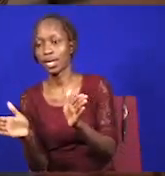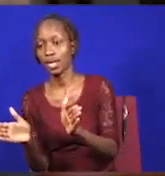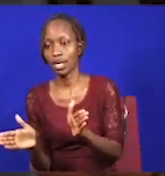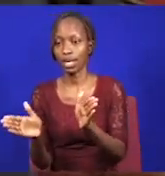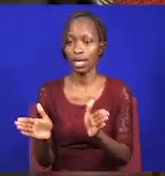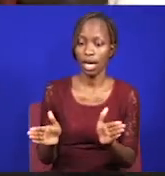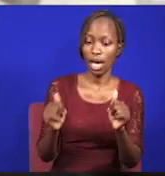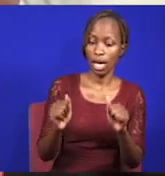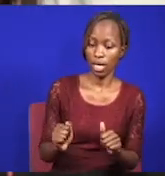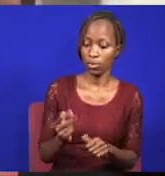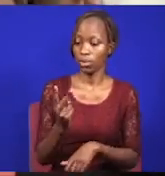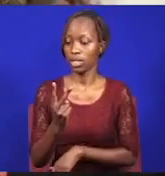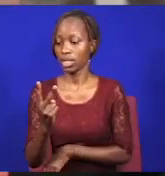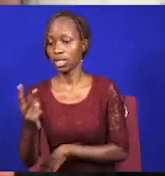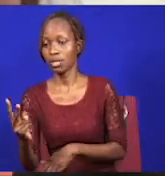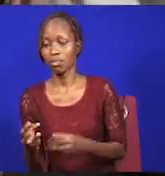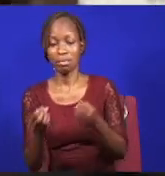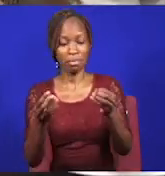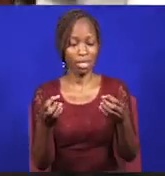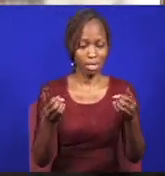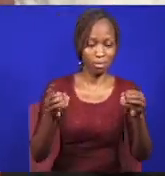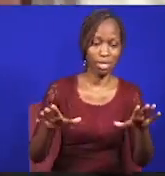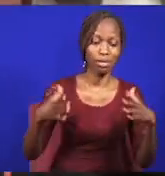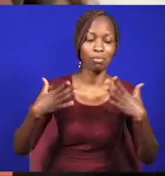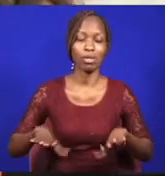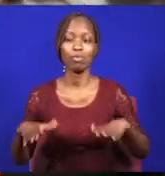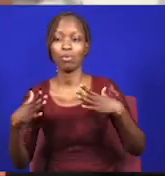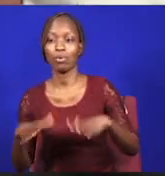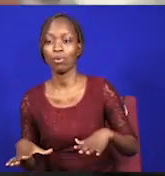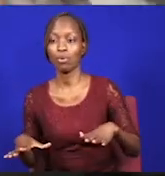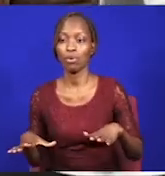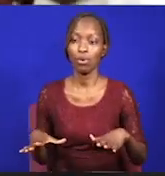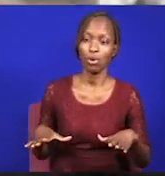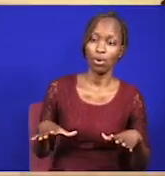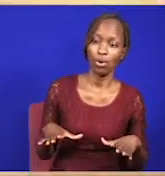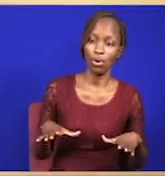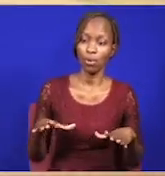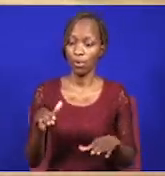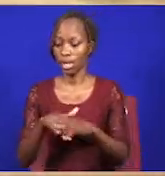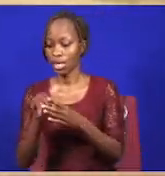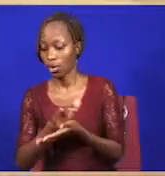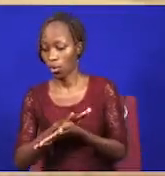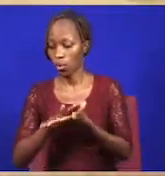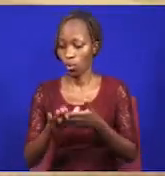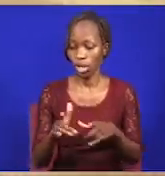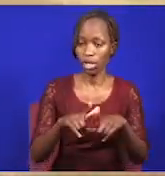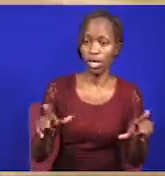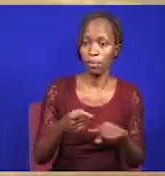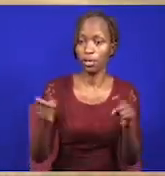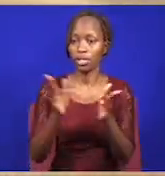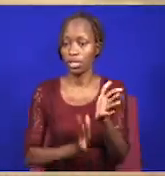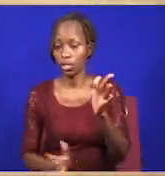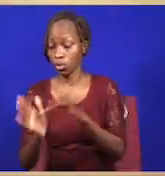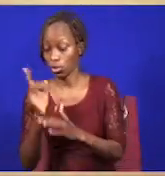Wakaonekana na watu wengi kwenye mji mtakatifu, lakini Yesu